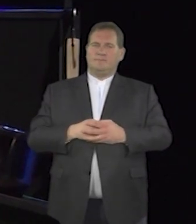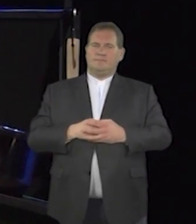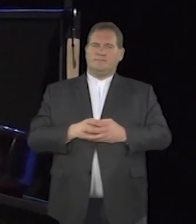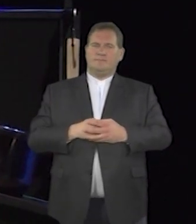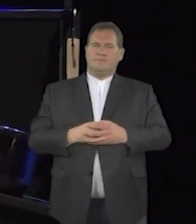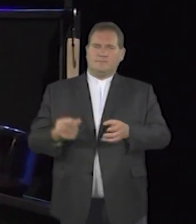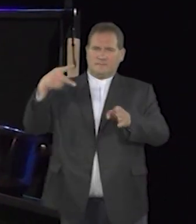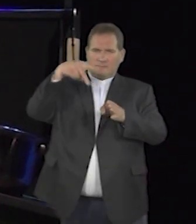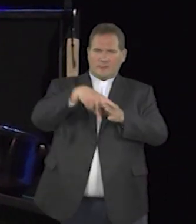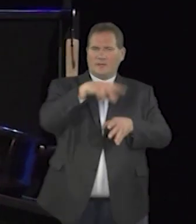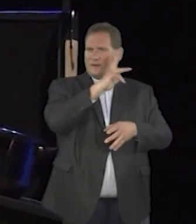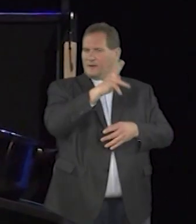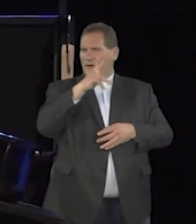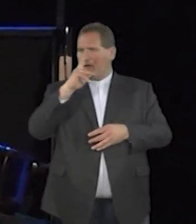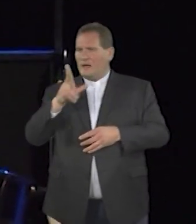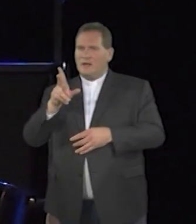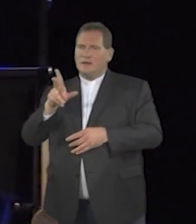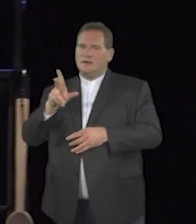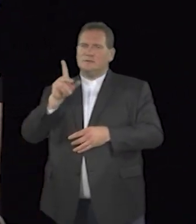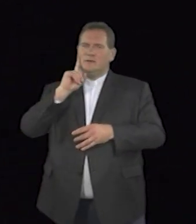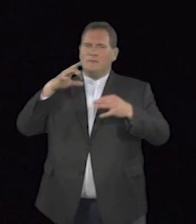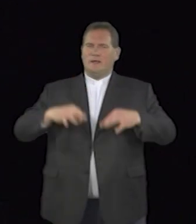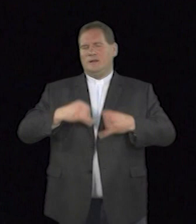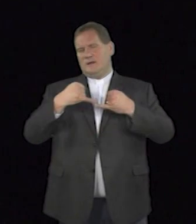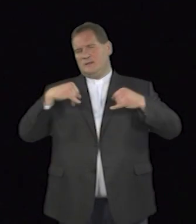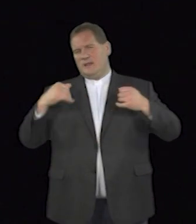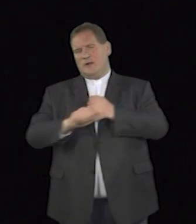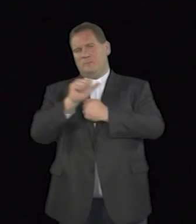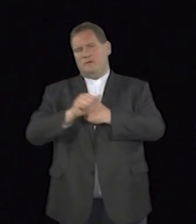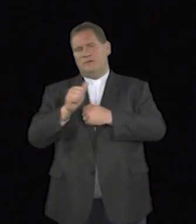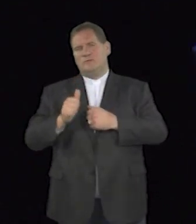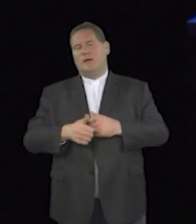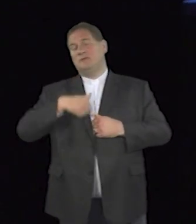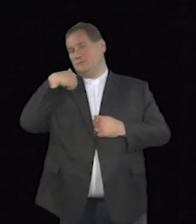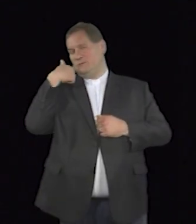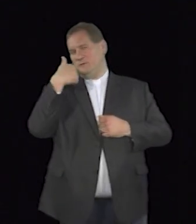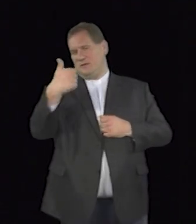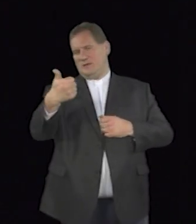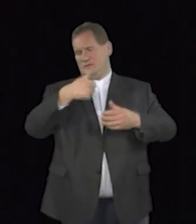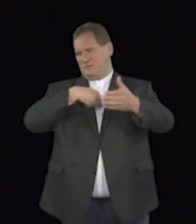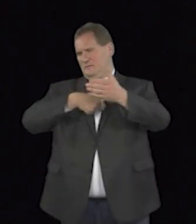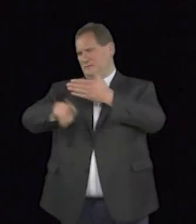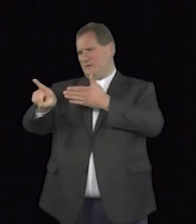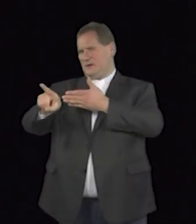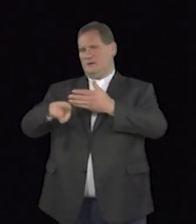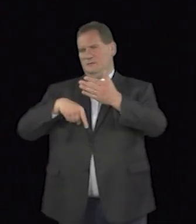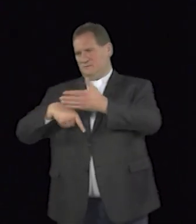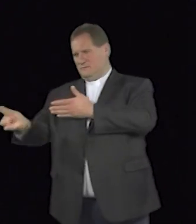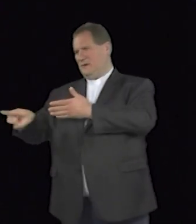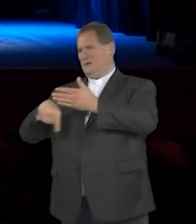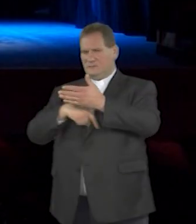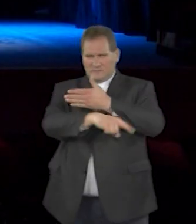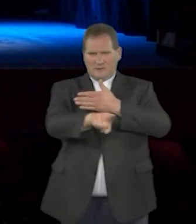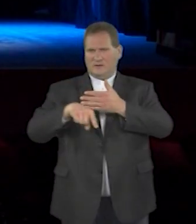Słowem, każdy pan innego szukał pozoru, aż po jednym tak uciekli wszyscy ze